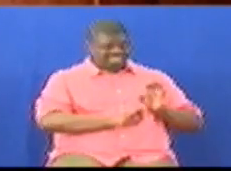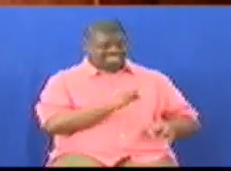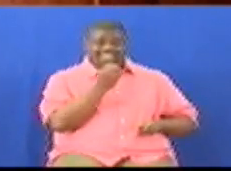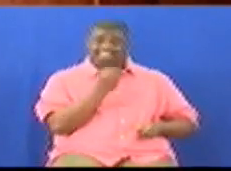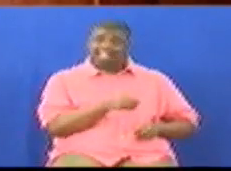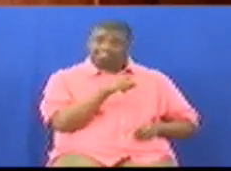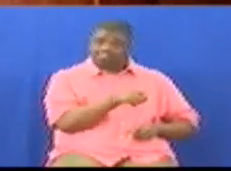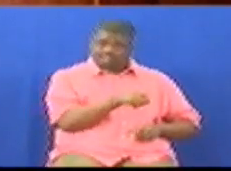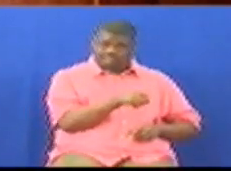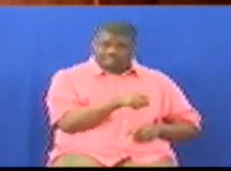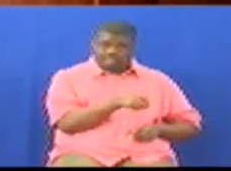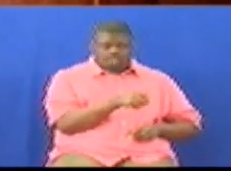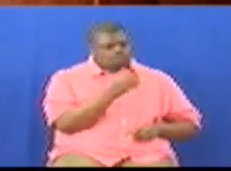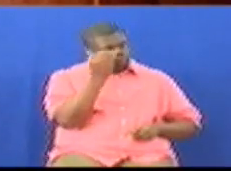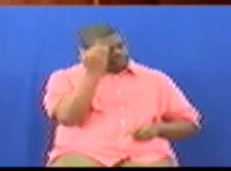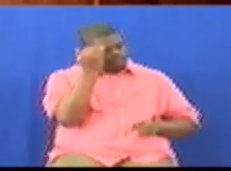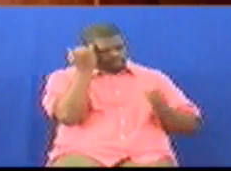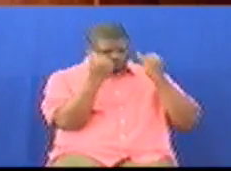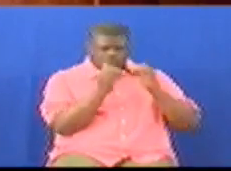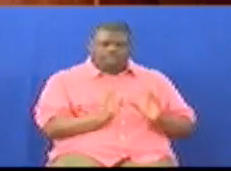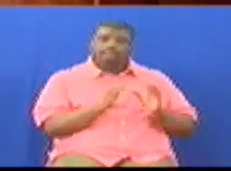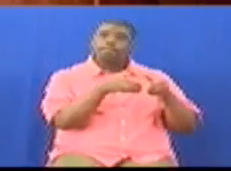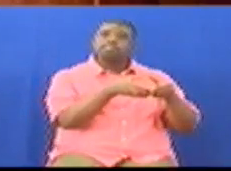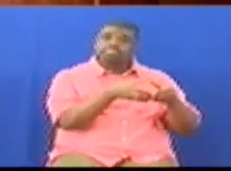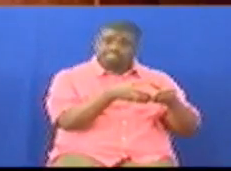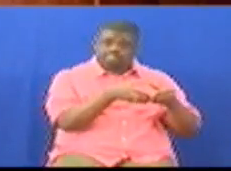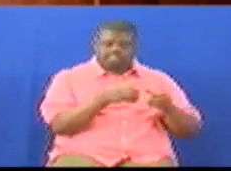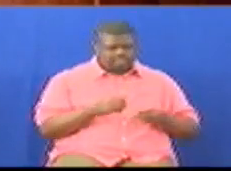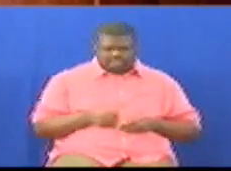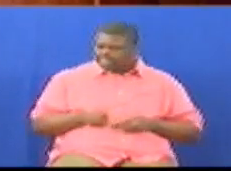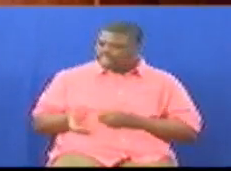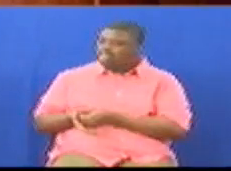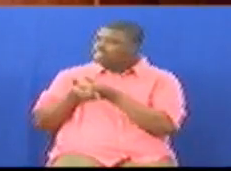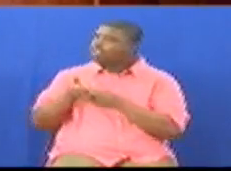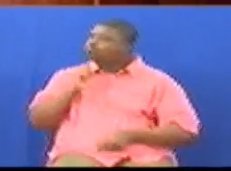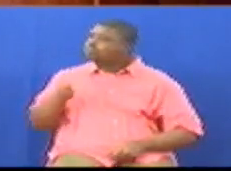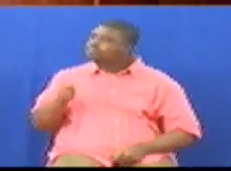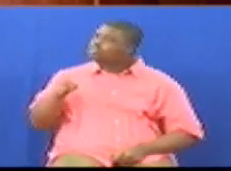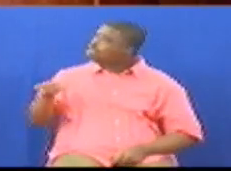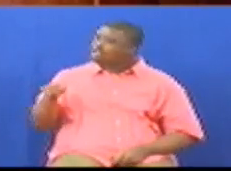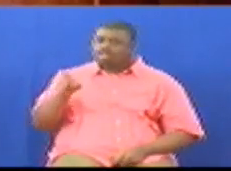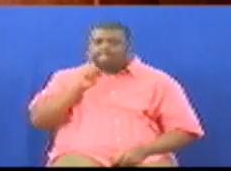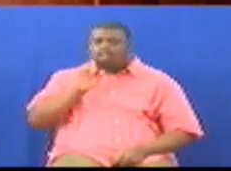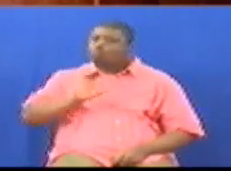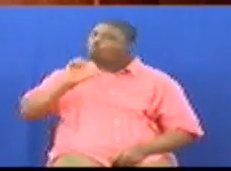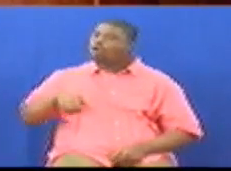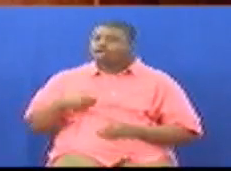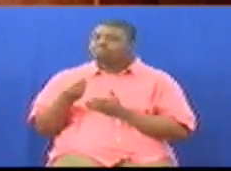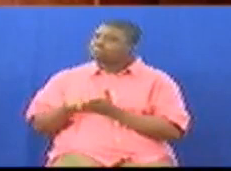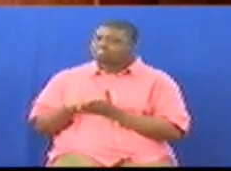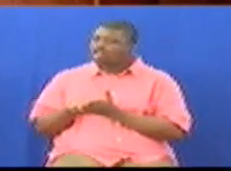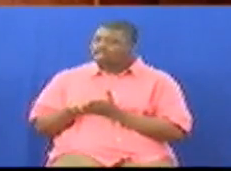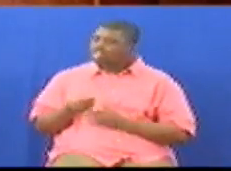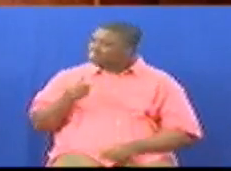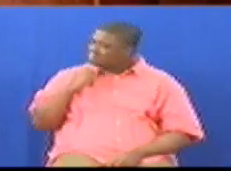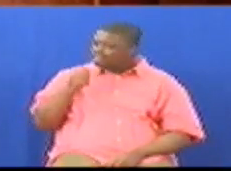na uzingatiaji wa maoni ya kamati kwa mwaka wa fedha 2019-2020. Mheshimiwa Naibu Spika, katika mwaka wa fedha 2019-2020, ofisi ya Rais